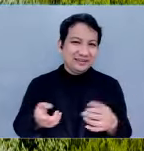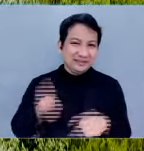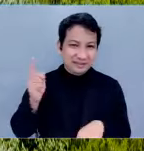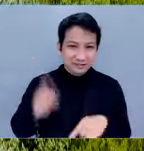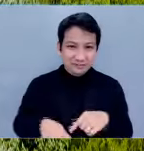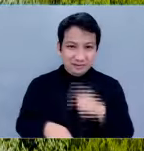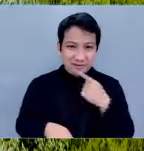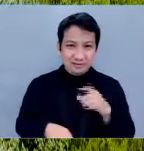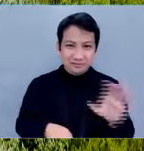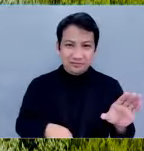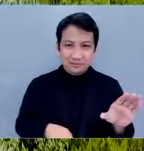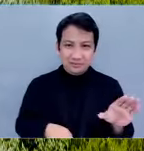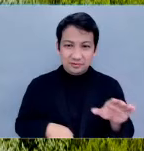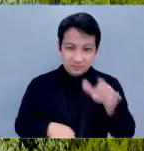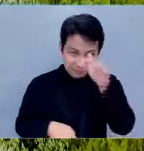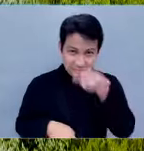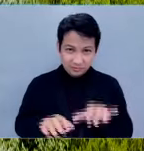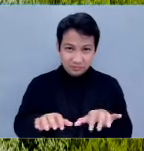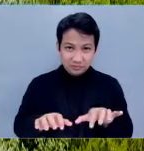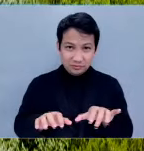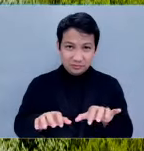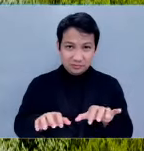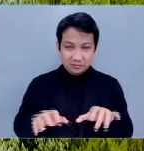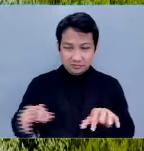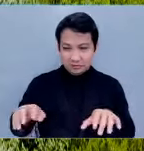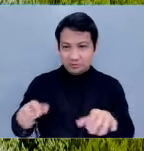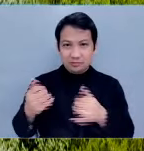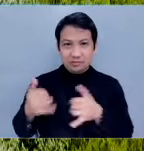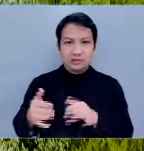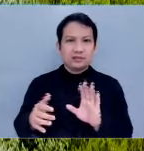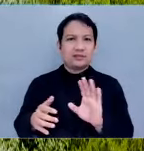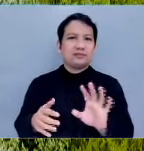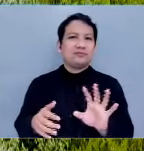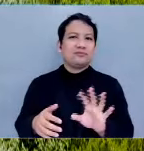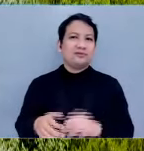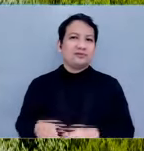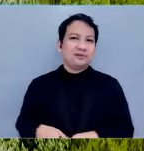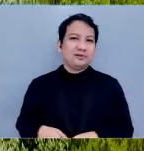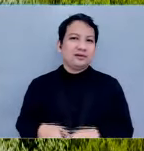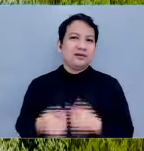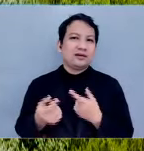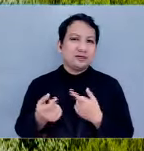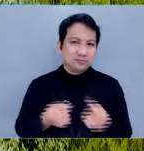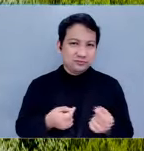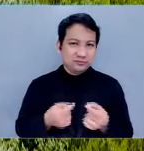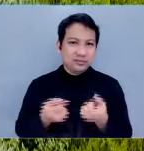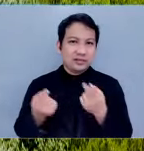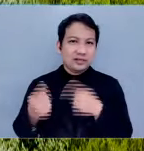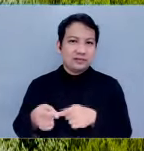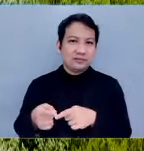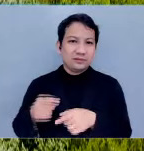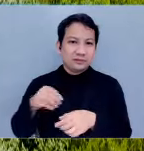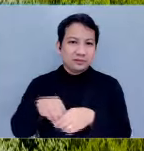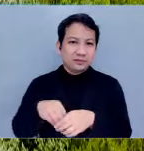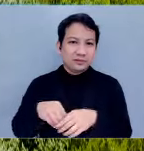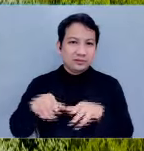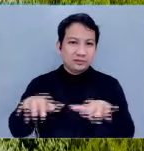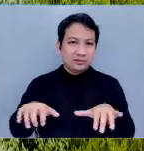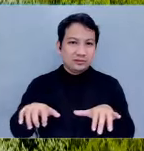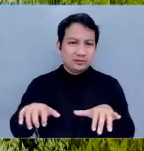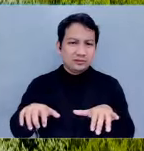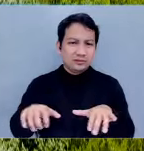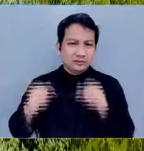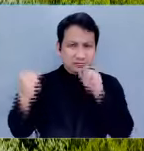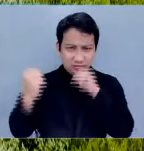oh, nagko-computer ka lang dyan. Yeah. May nagagawa sa computer. Mm-hmm. Pero ang kailangan, magkasundo lang